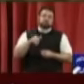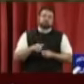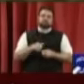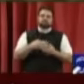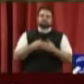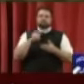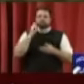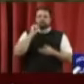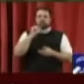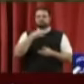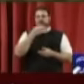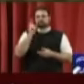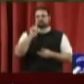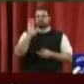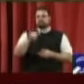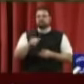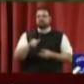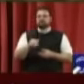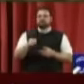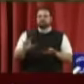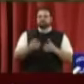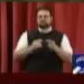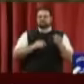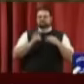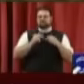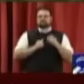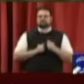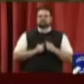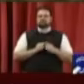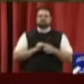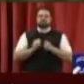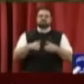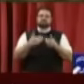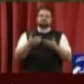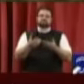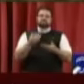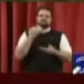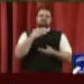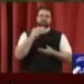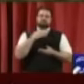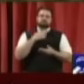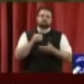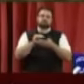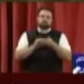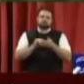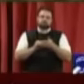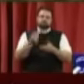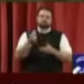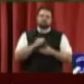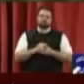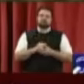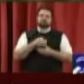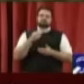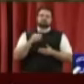nu are, da, apar dezarmonie. Sau îți dă în împrumut niște bani și îi spui, știi, pe data de-aia îți dau înapoi. După aia ziceai, n